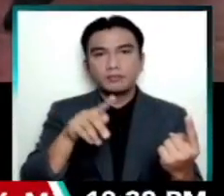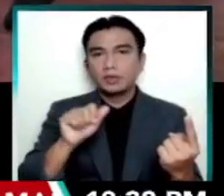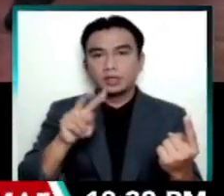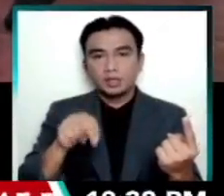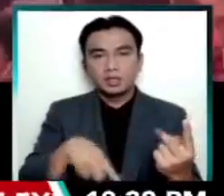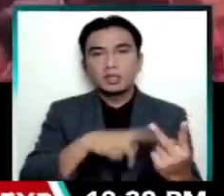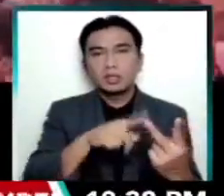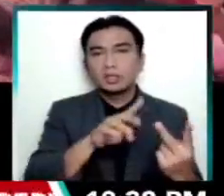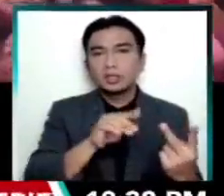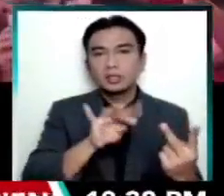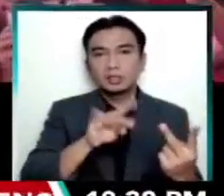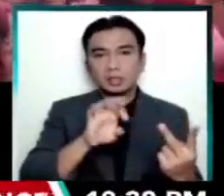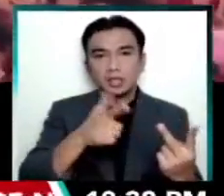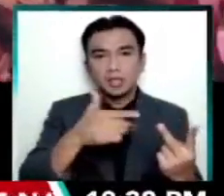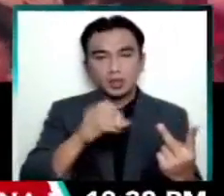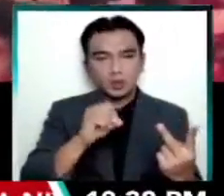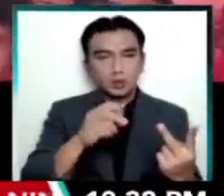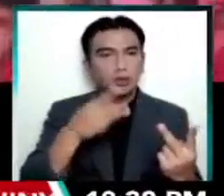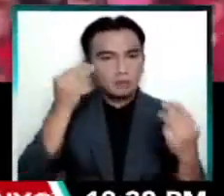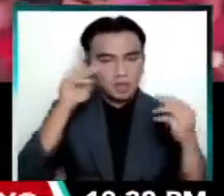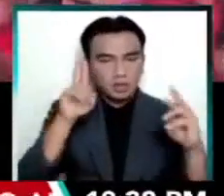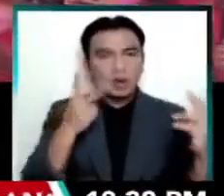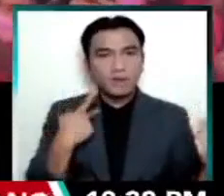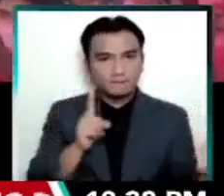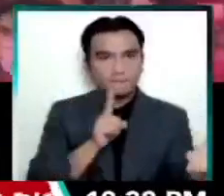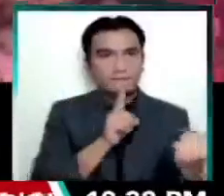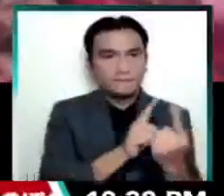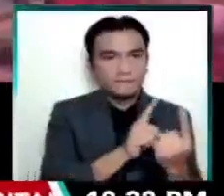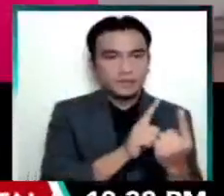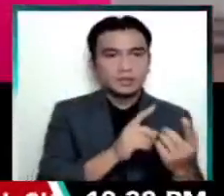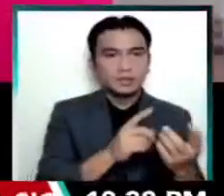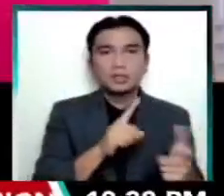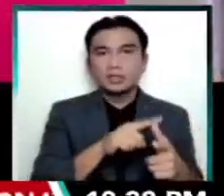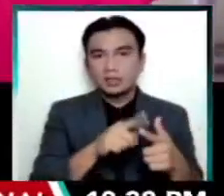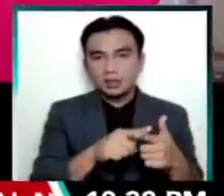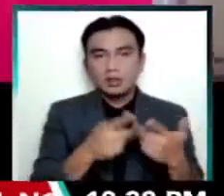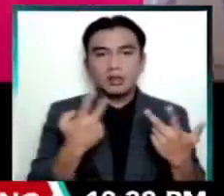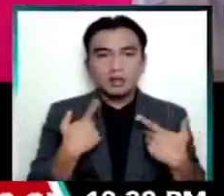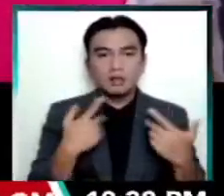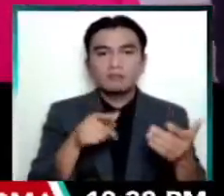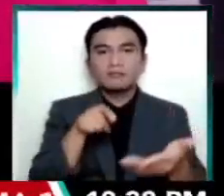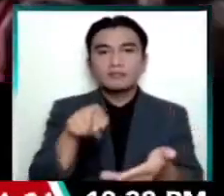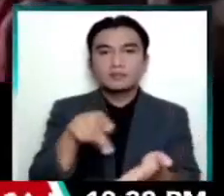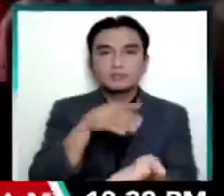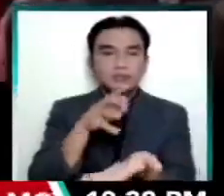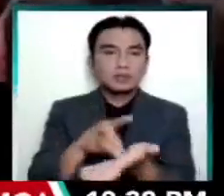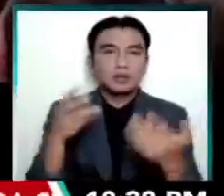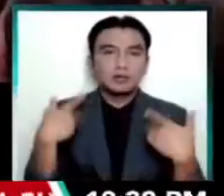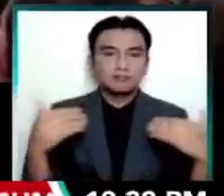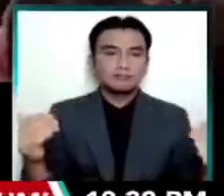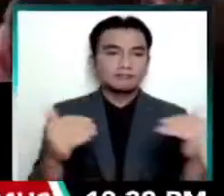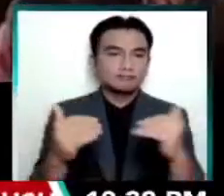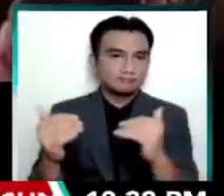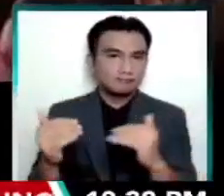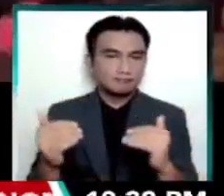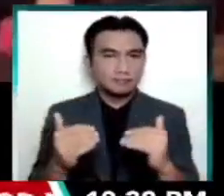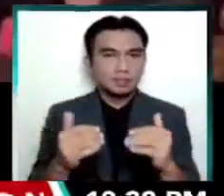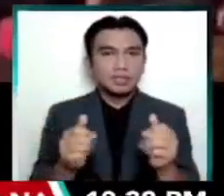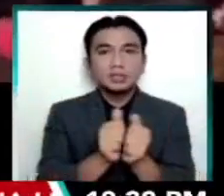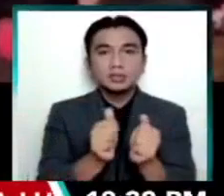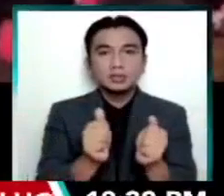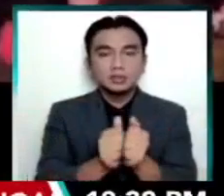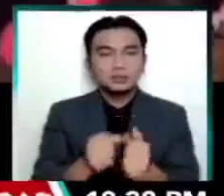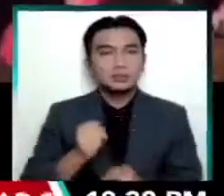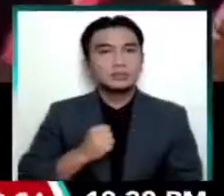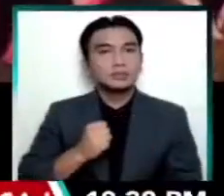Mayor Samson Dumanhug. Dumalo rin siya sa multi-sectoral assembly sa lungsod. Kasama naman niya ang ilan sa kanyang senatorial